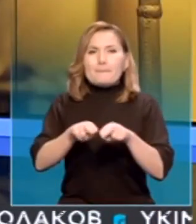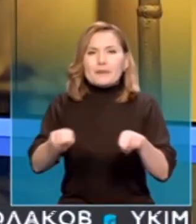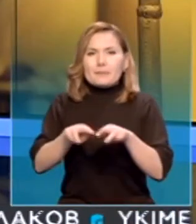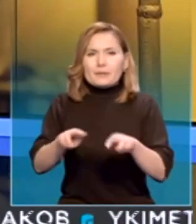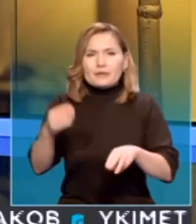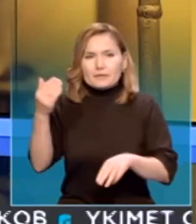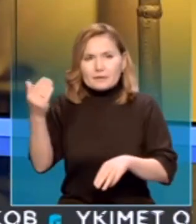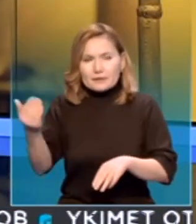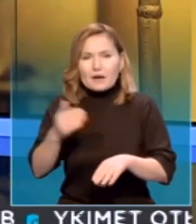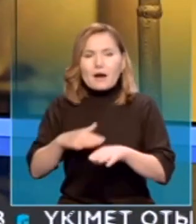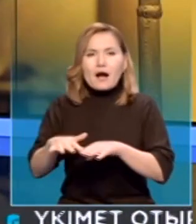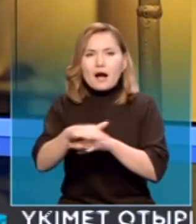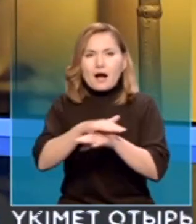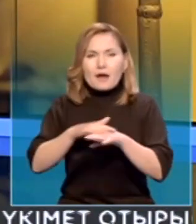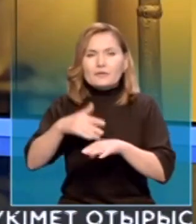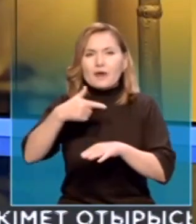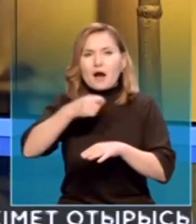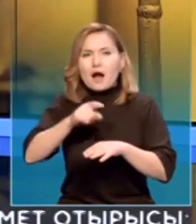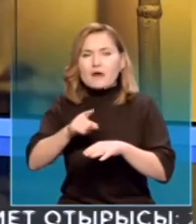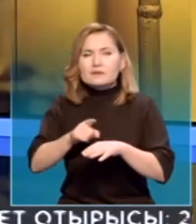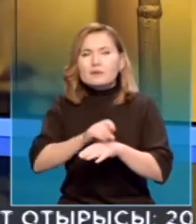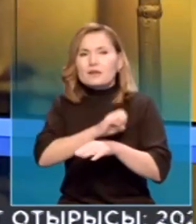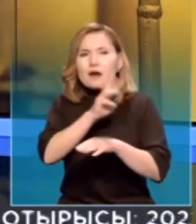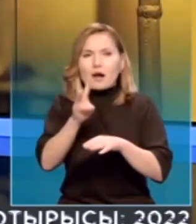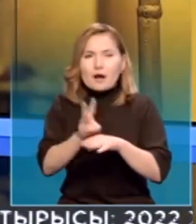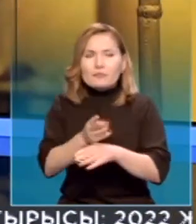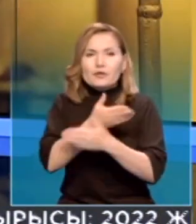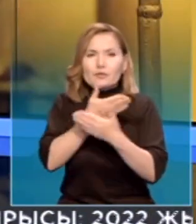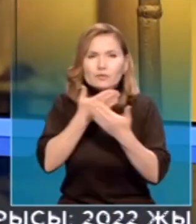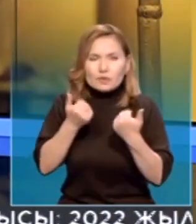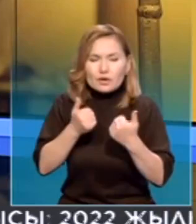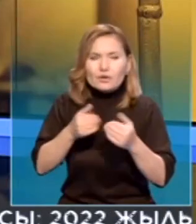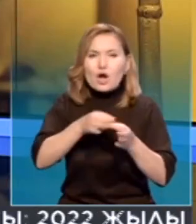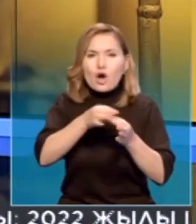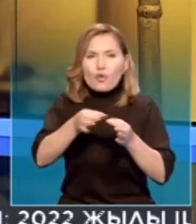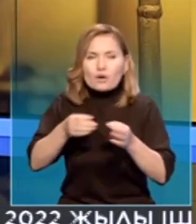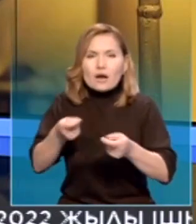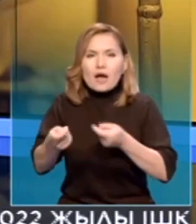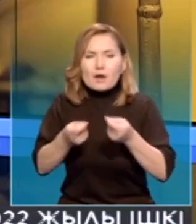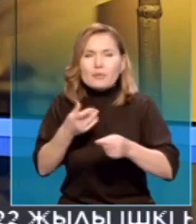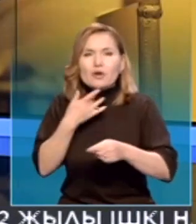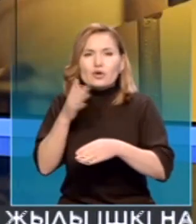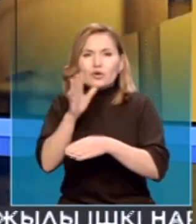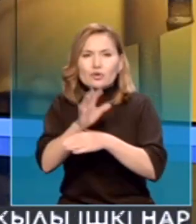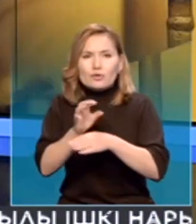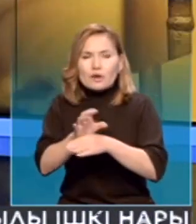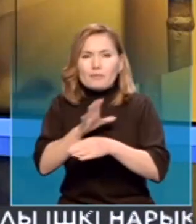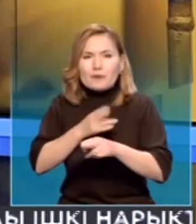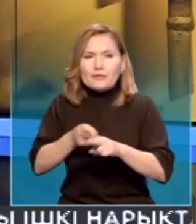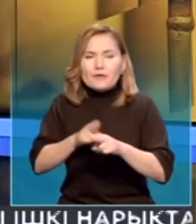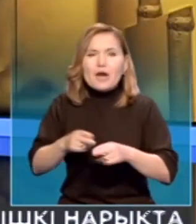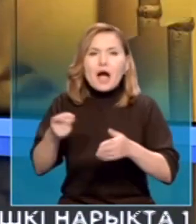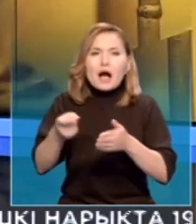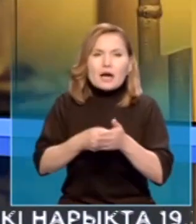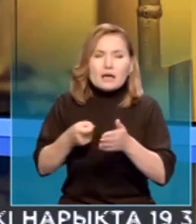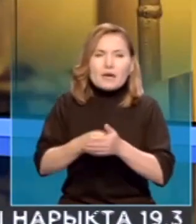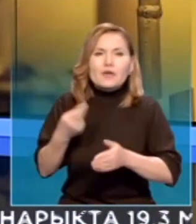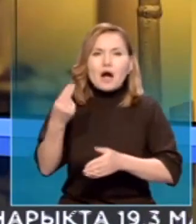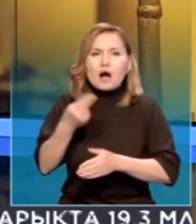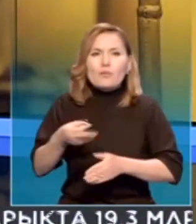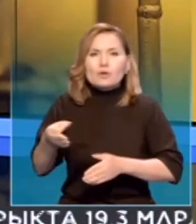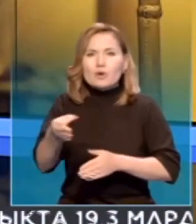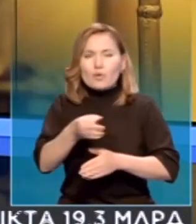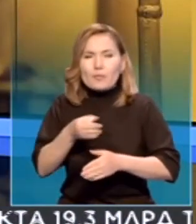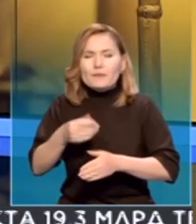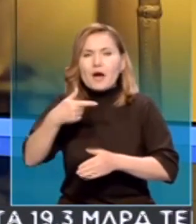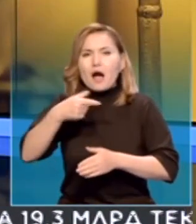Премьер-министр халықты газбен қамти алмай отырған өңір әкімдерін сынға алды. Алихан Смайловтың айтуынша, Қарағанды, Ақмола облыстарында